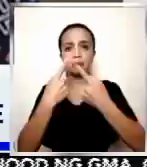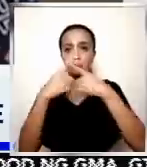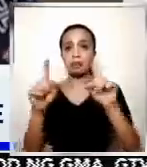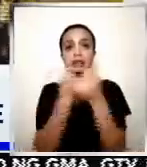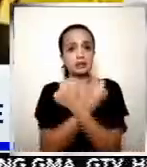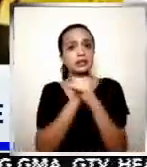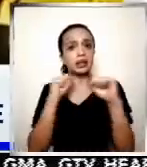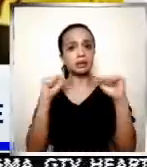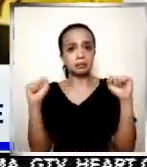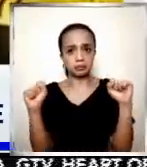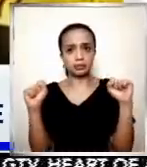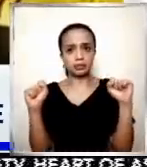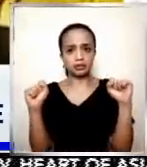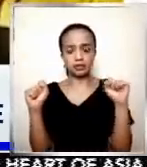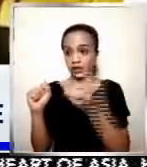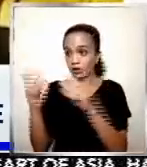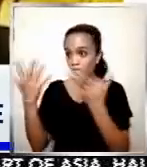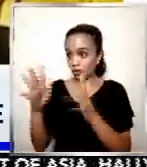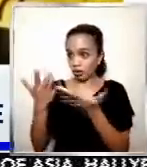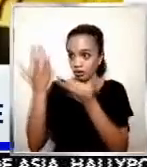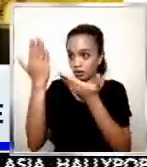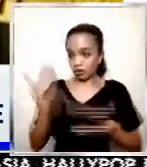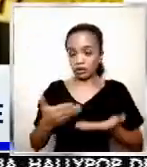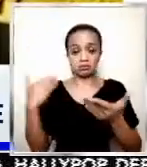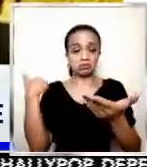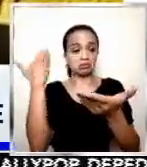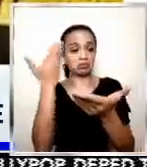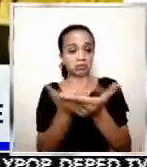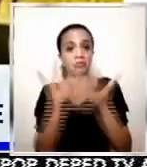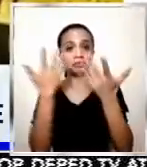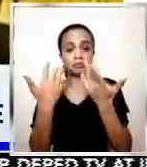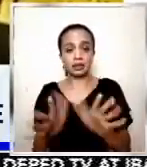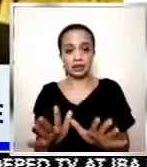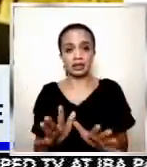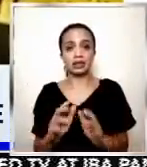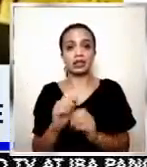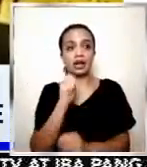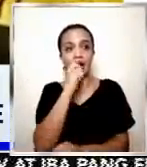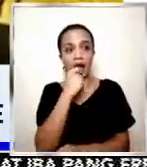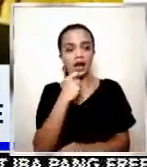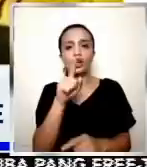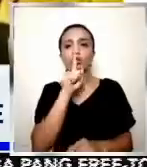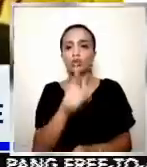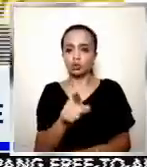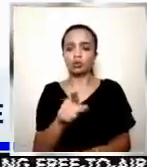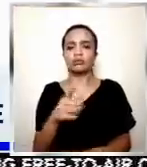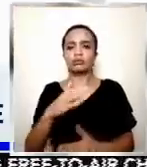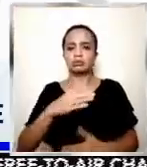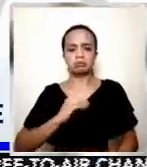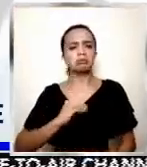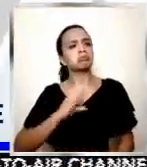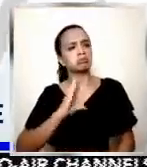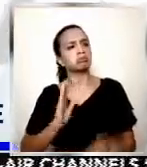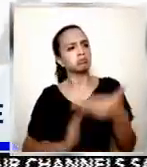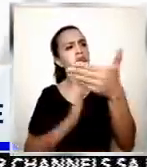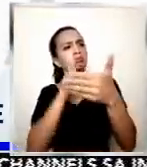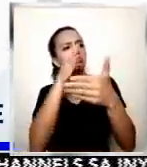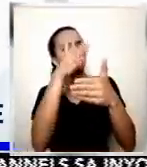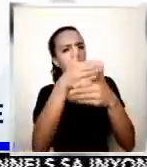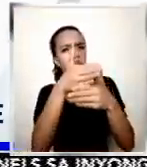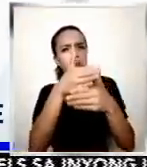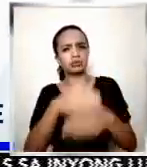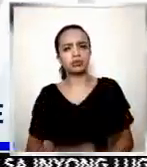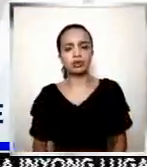kayong dala, ha? Pagpunta namin doon, nakaswab pa kami. Kaya we're so confident na pumunta doon. Kinumpirma naman